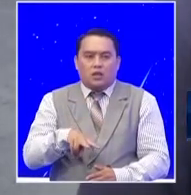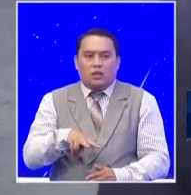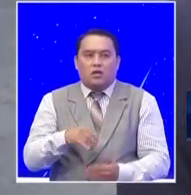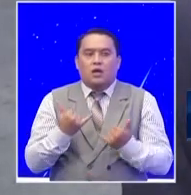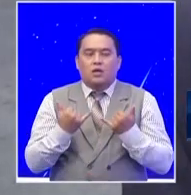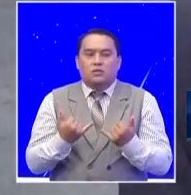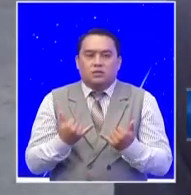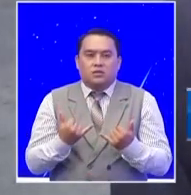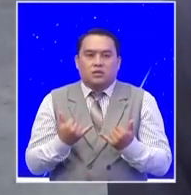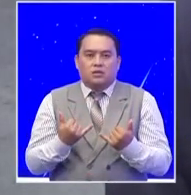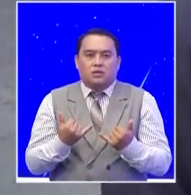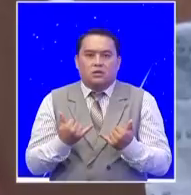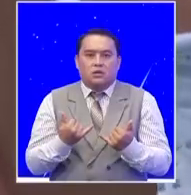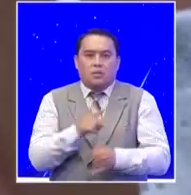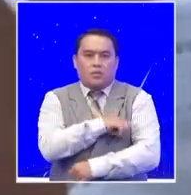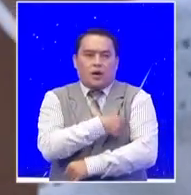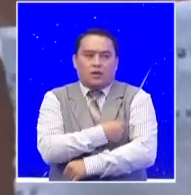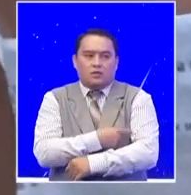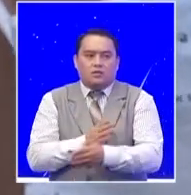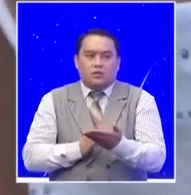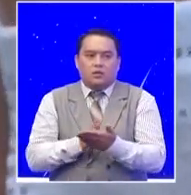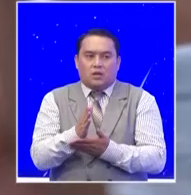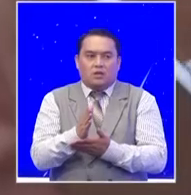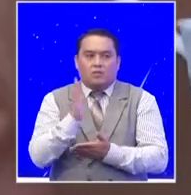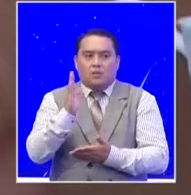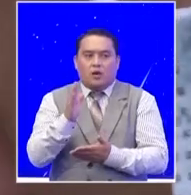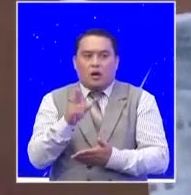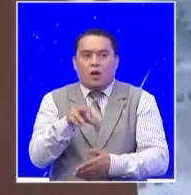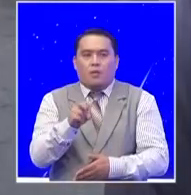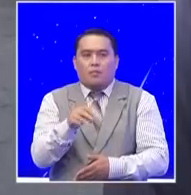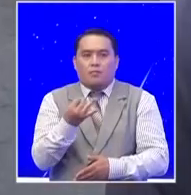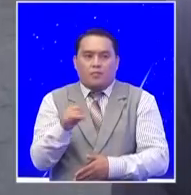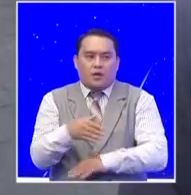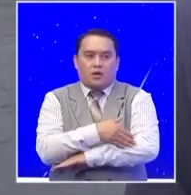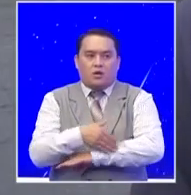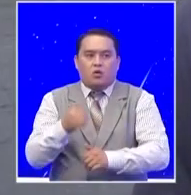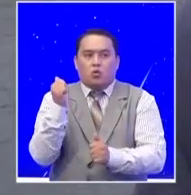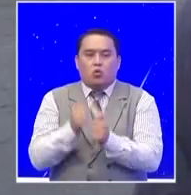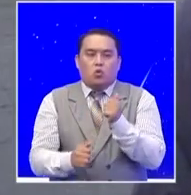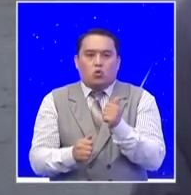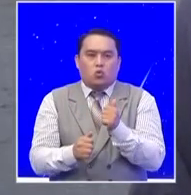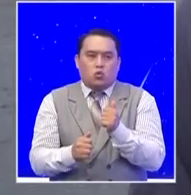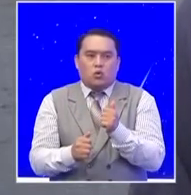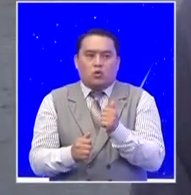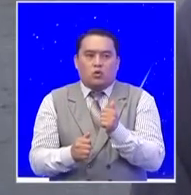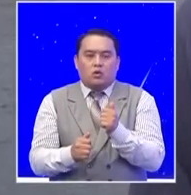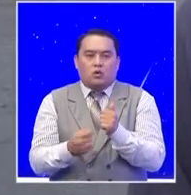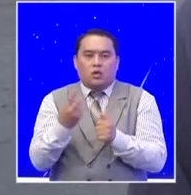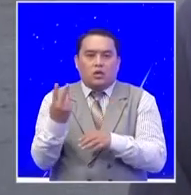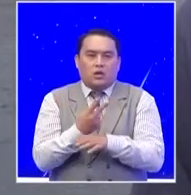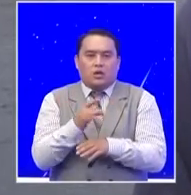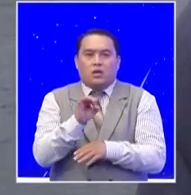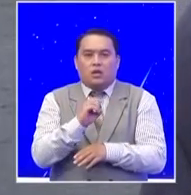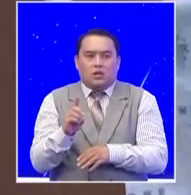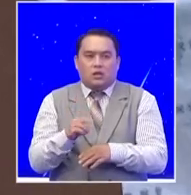Қазір облыс больница жаққа қарай кетеді. Қабанбай көшесіне жоғары қарай күнделікті, күнде екі рет